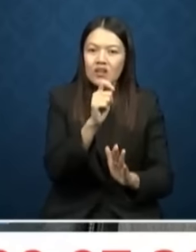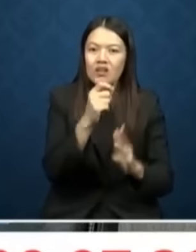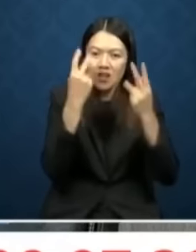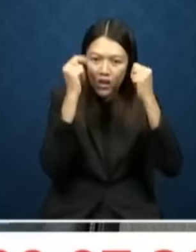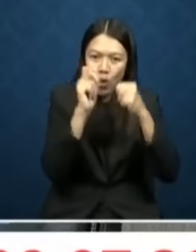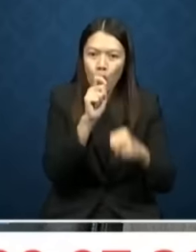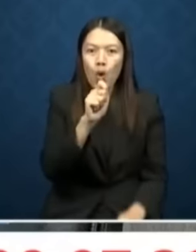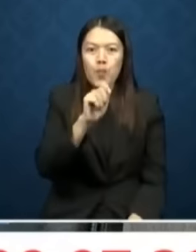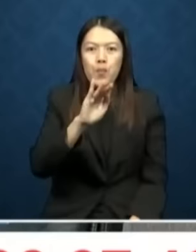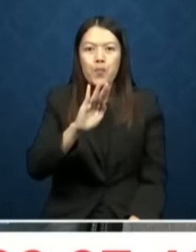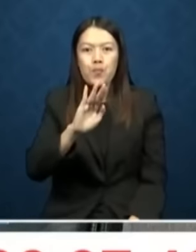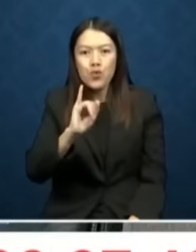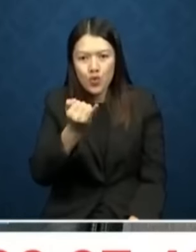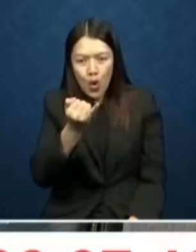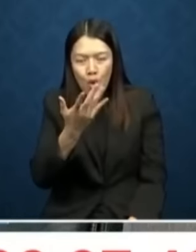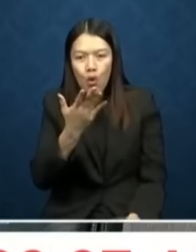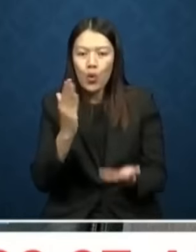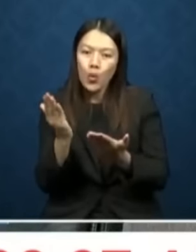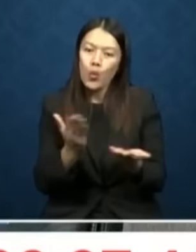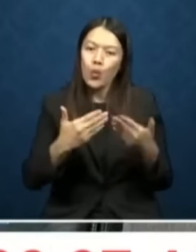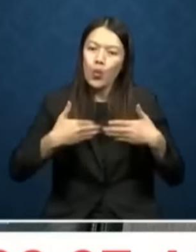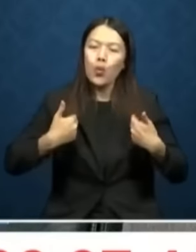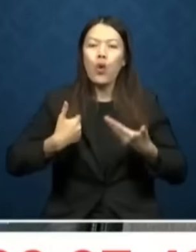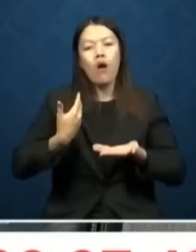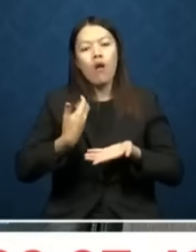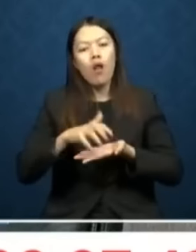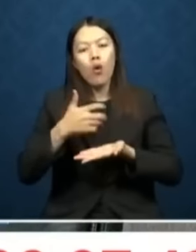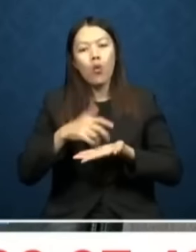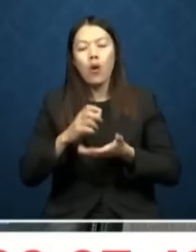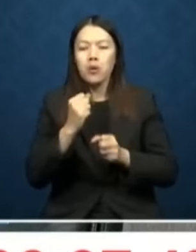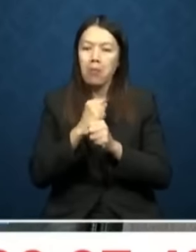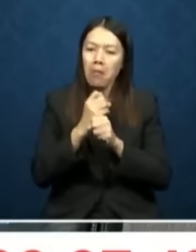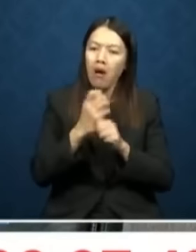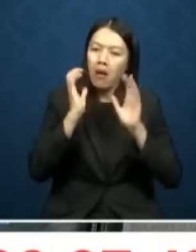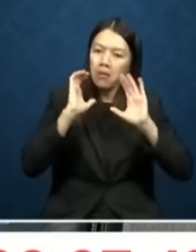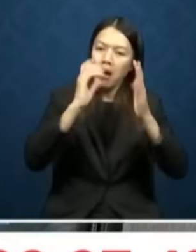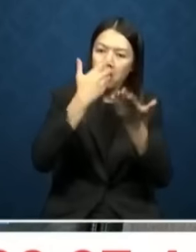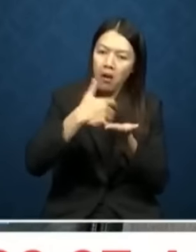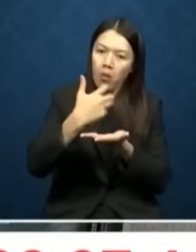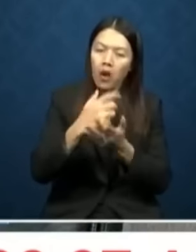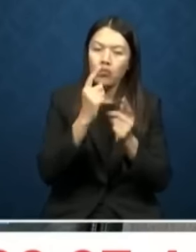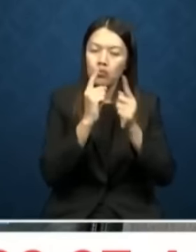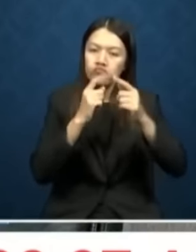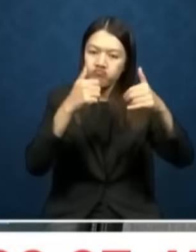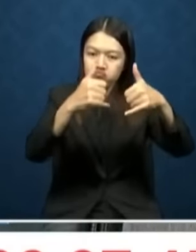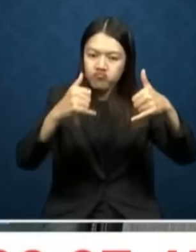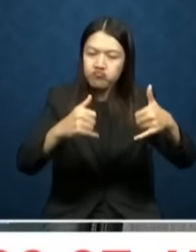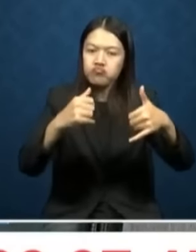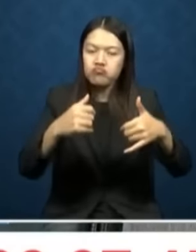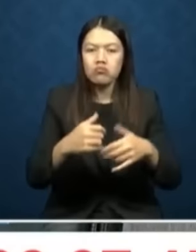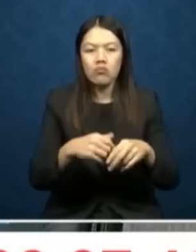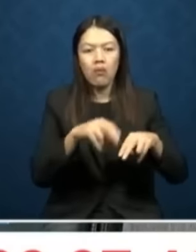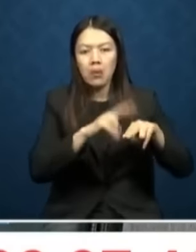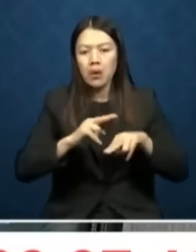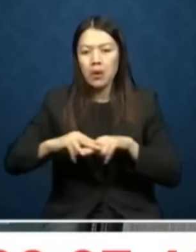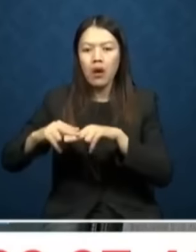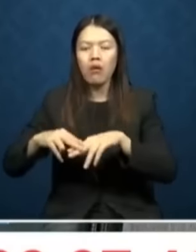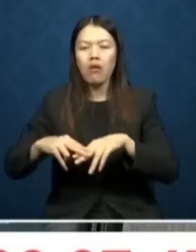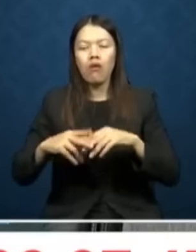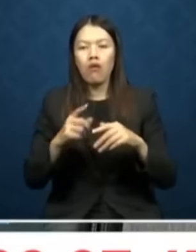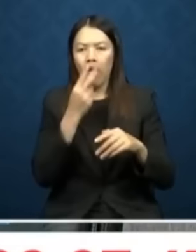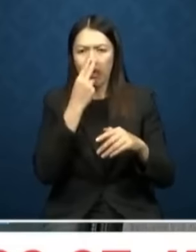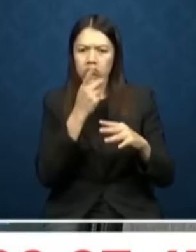อรับแล้วก็รายงานข้อราชการดูแล้วภาพไม่ใช่นักโทษที่รับการพักโทษ